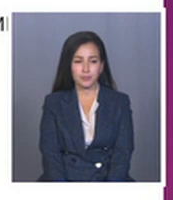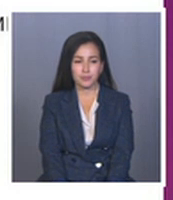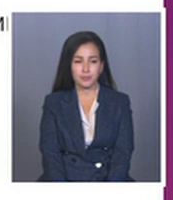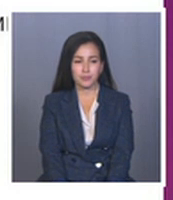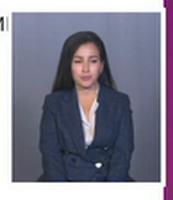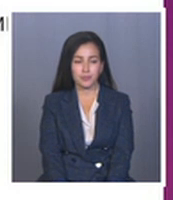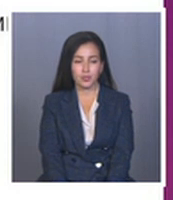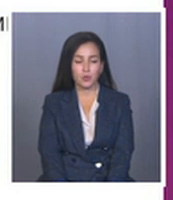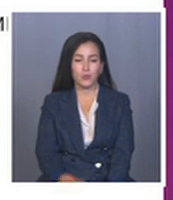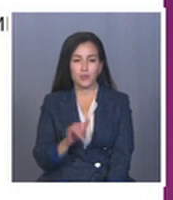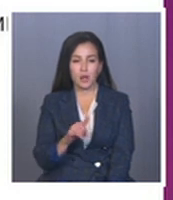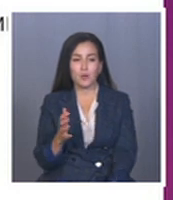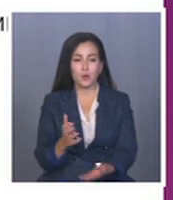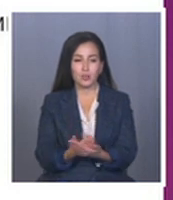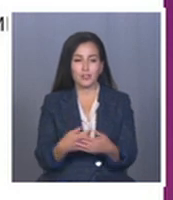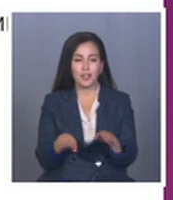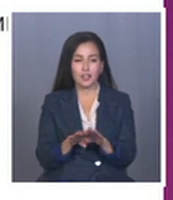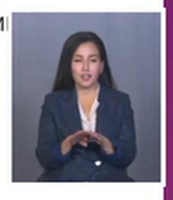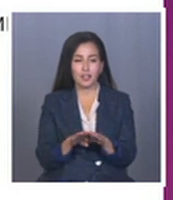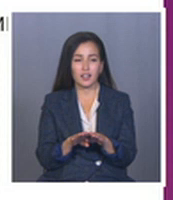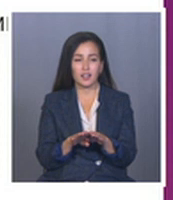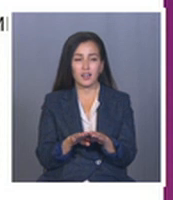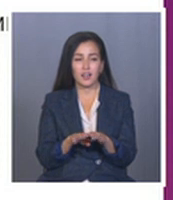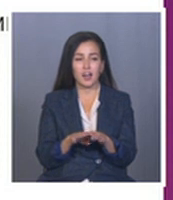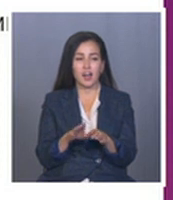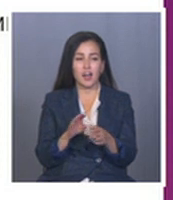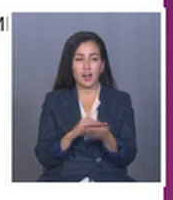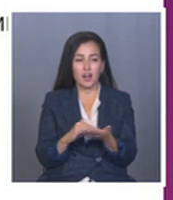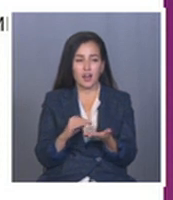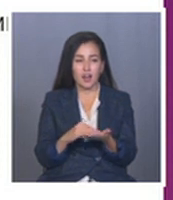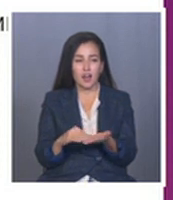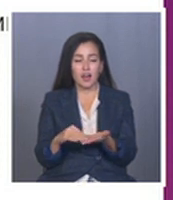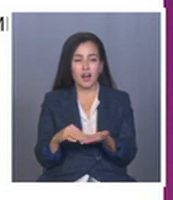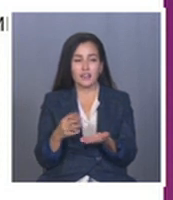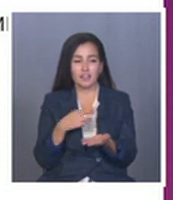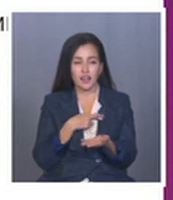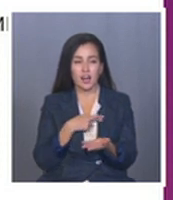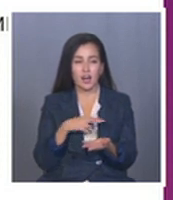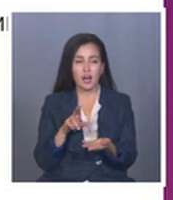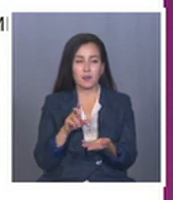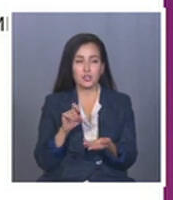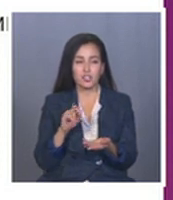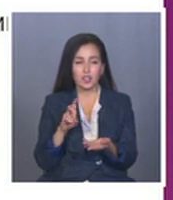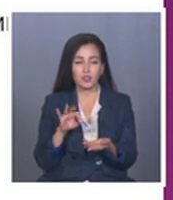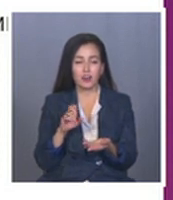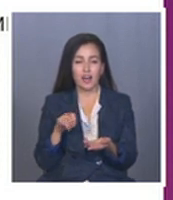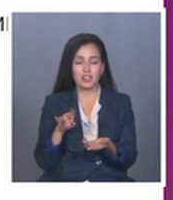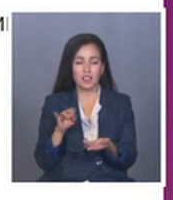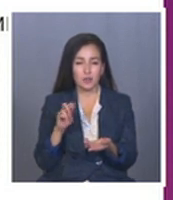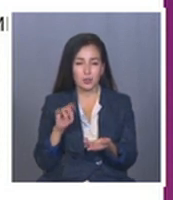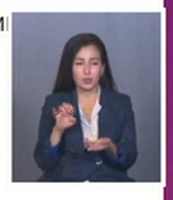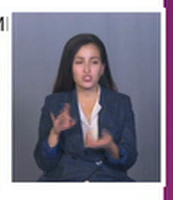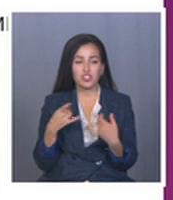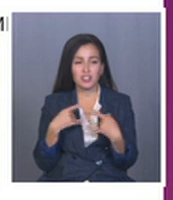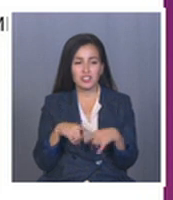У вас должно было получиться так. Автобиография. Я, Бижанов Ади Алибекович,